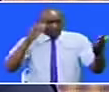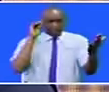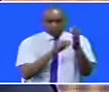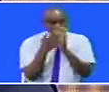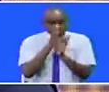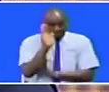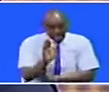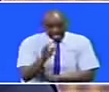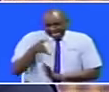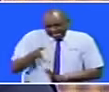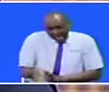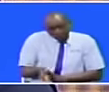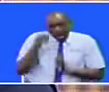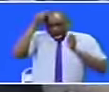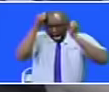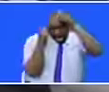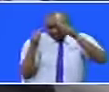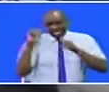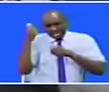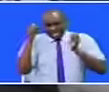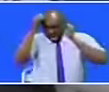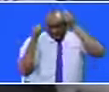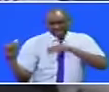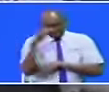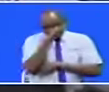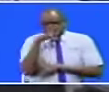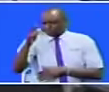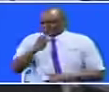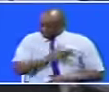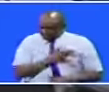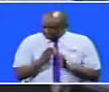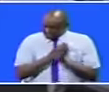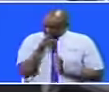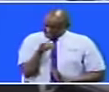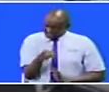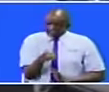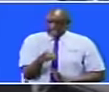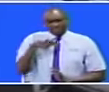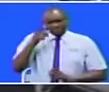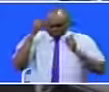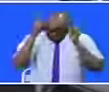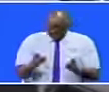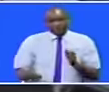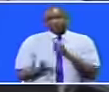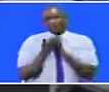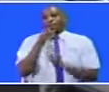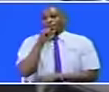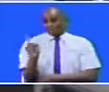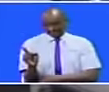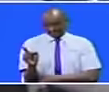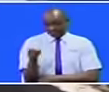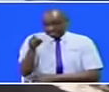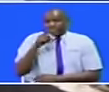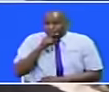Muungano wa marubani wastaafu katika jeshi la angani nchini waliguswa na kisa cha mvulana huyo na kujitokeza kumsaidia.